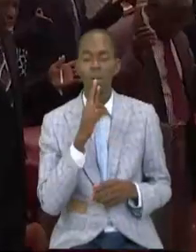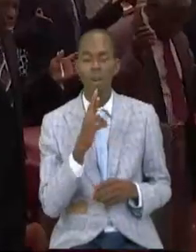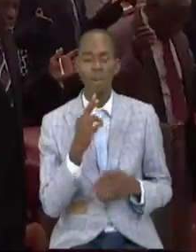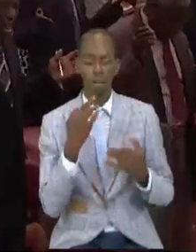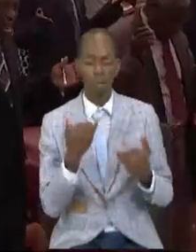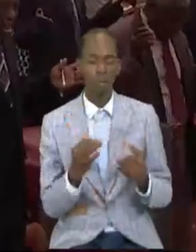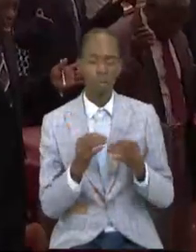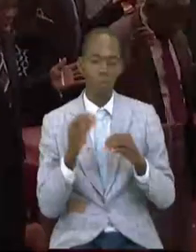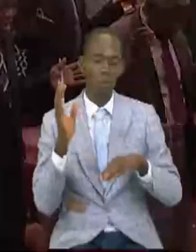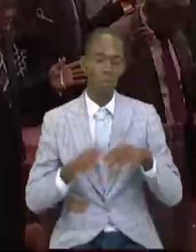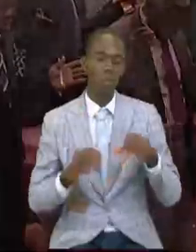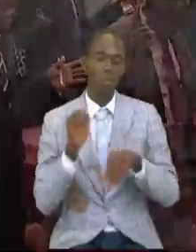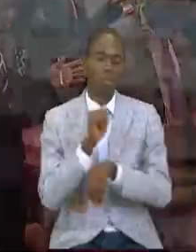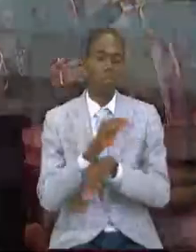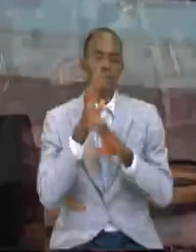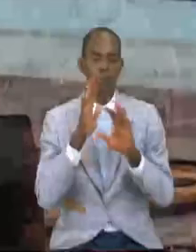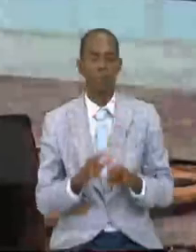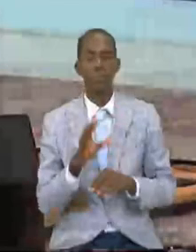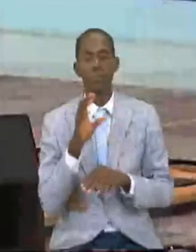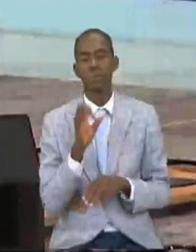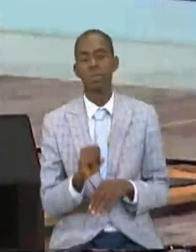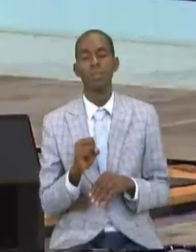Nous sommes plus que vainqueurs.